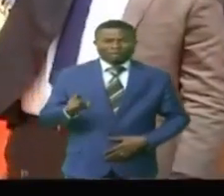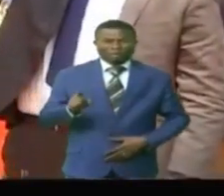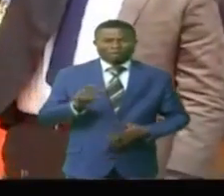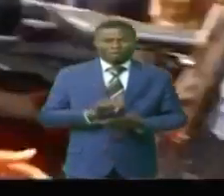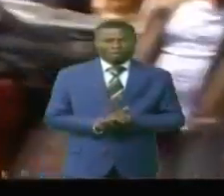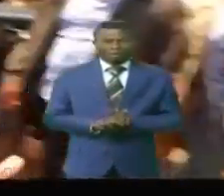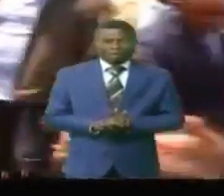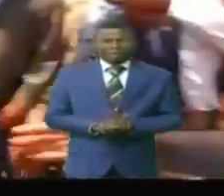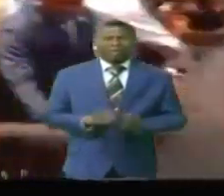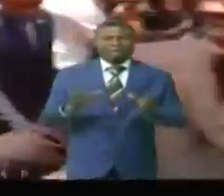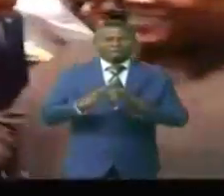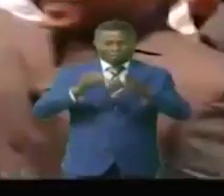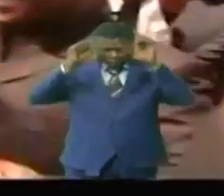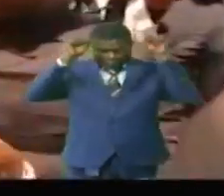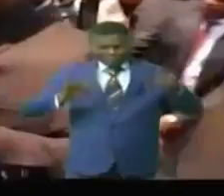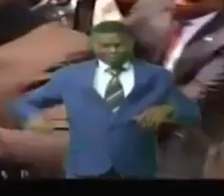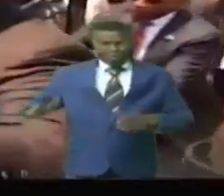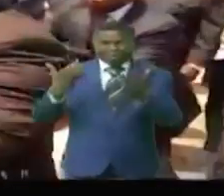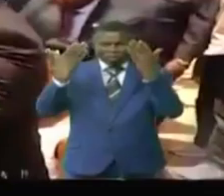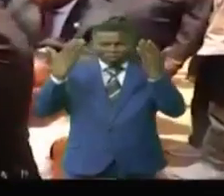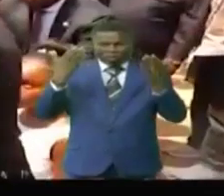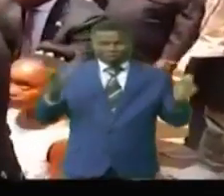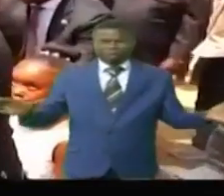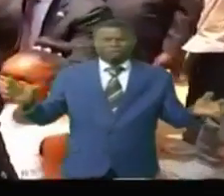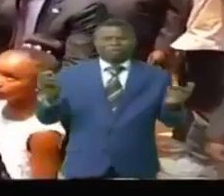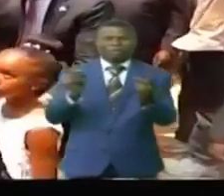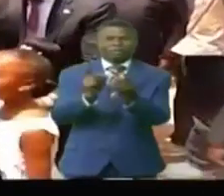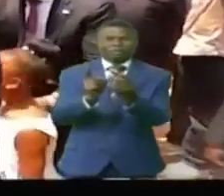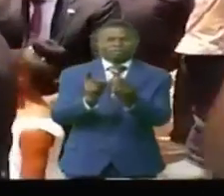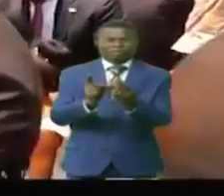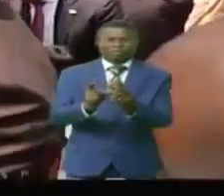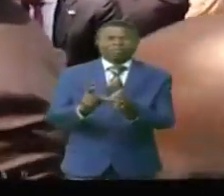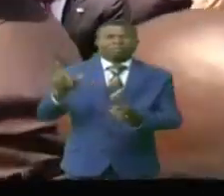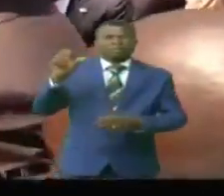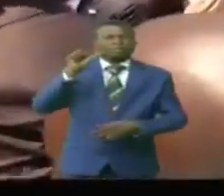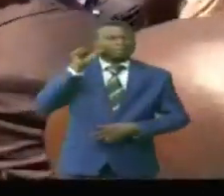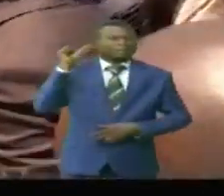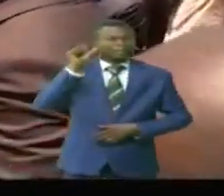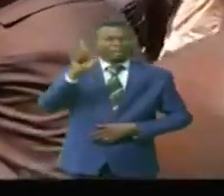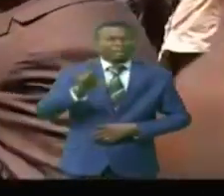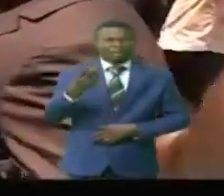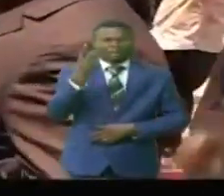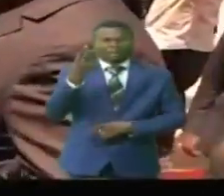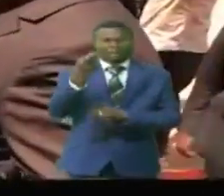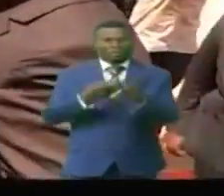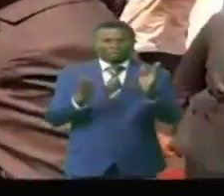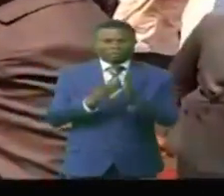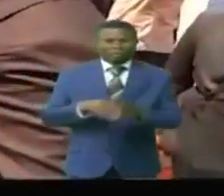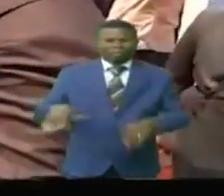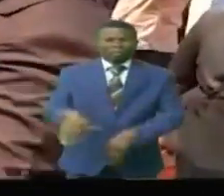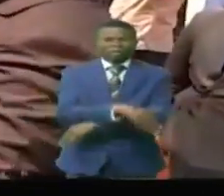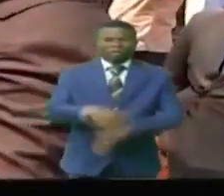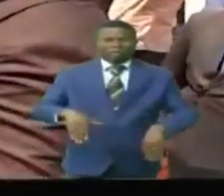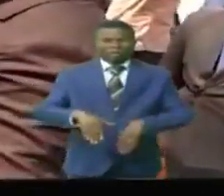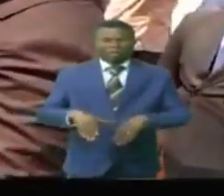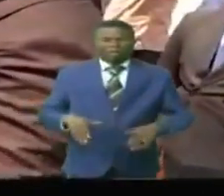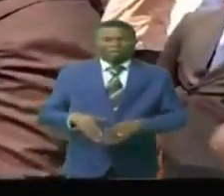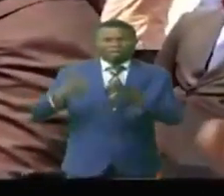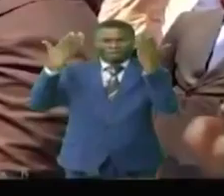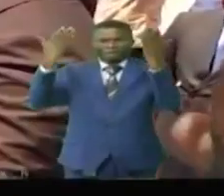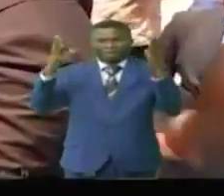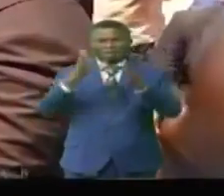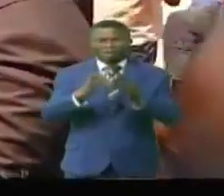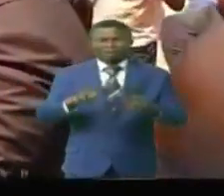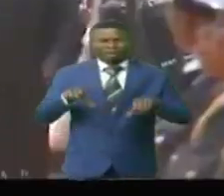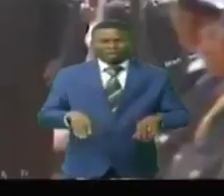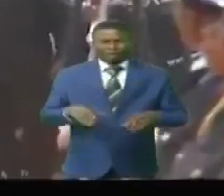et Akayinde Ishilema se sont retrouvés ce lundi 2 octobre 2023 à la frontière congolo-zambienne de Chalwe, dans le